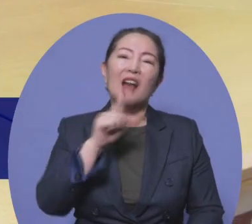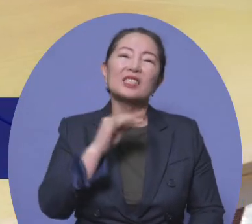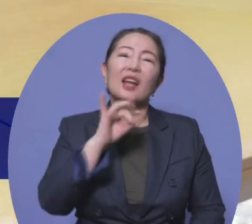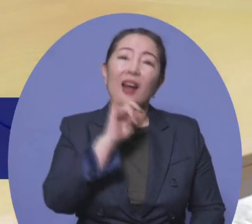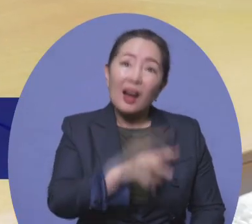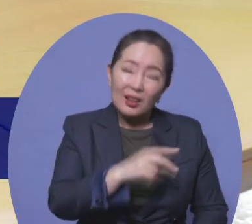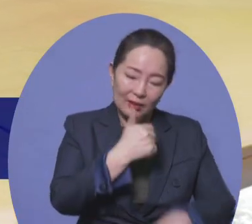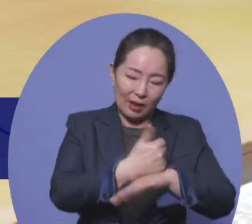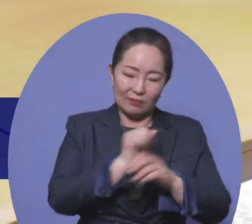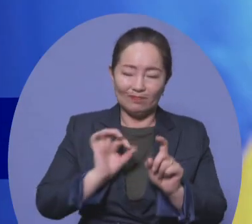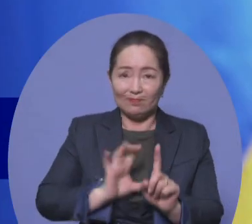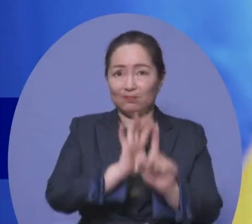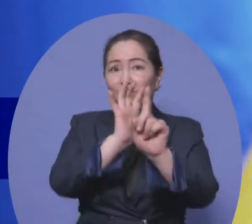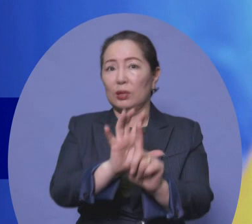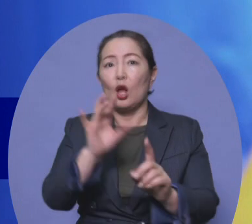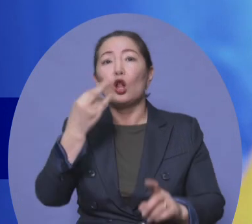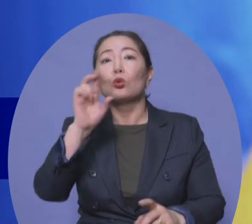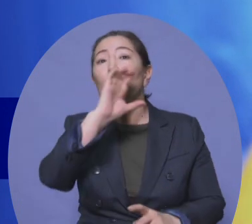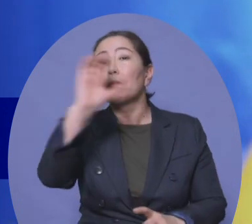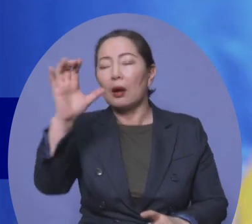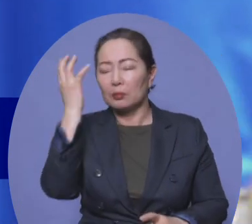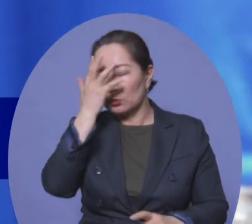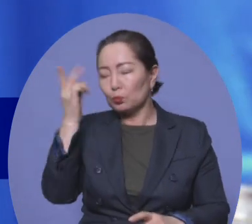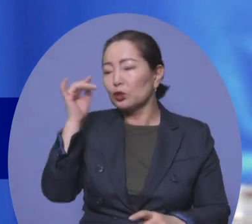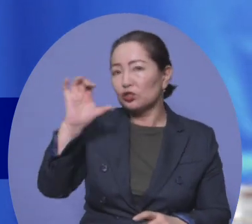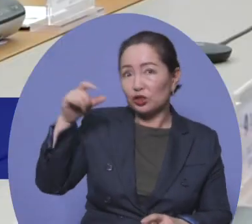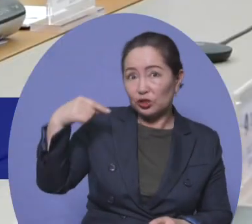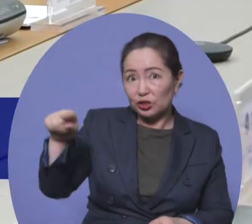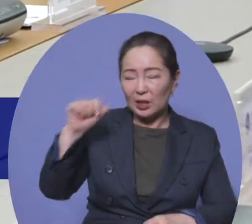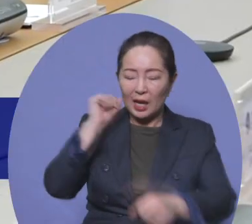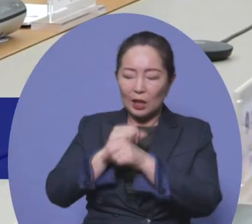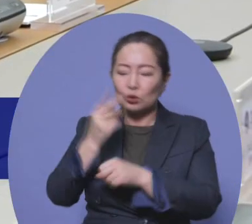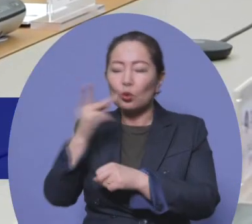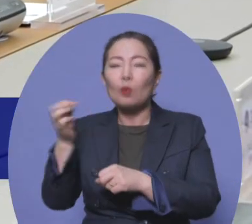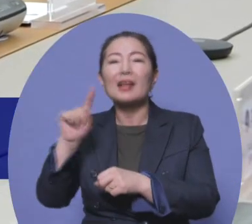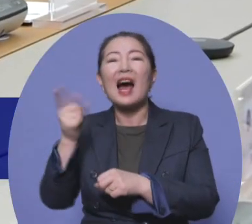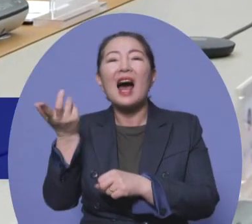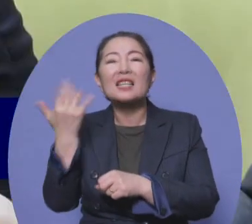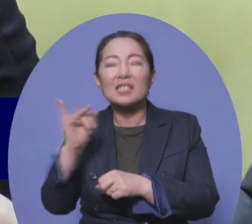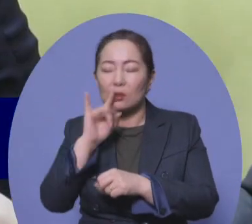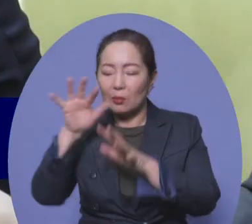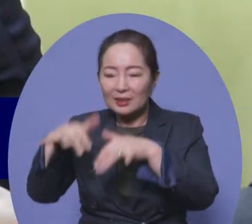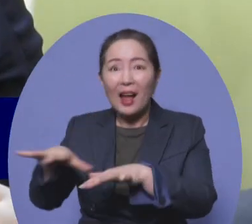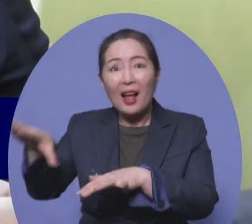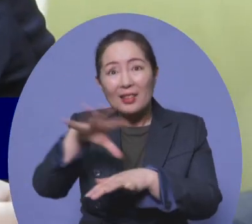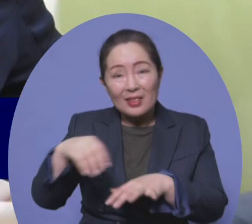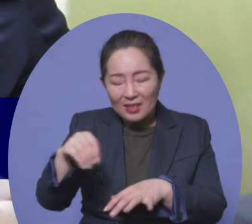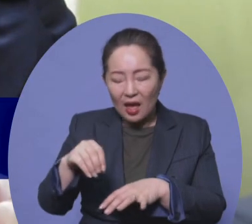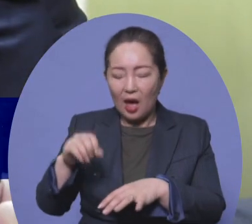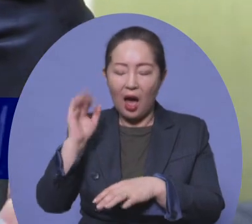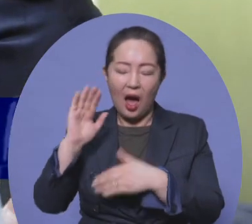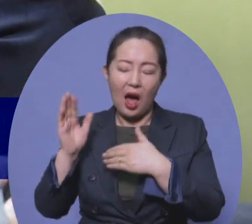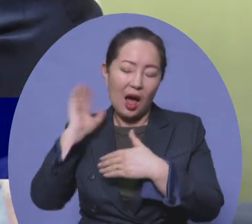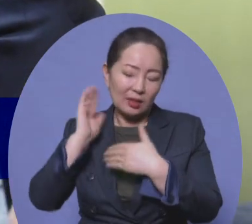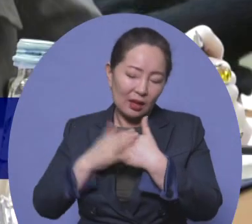эрхэлсэн комиссар Ад Жаргал Тэргүүтэй албан хаагчид нэгдсэн үндэсний байгууллагын мас оруулах бодис гэмт хэрэгтэй тэмцэх албаны зүүн өмнөд Ааз Номхон далайн бүс нутгийн